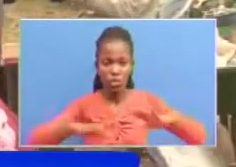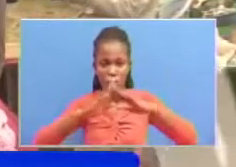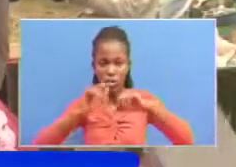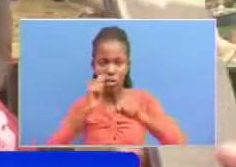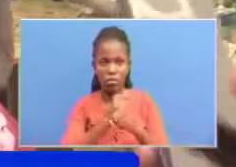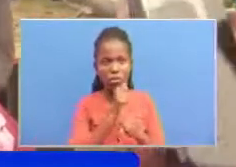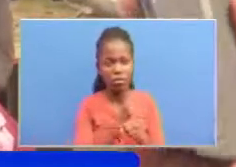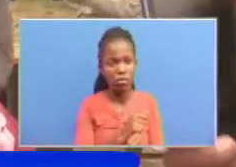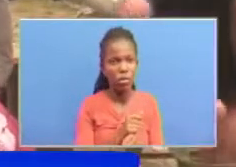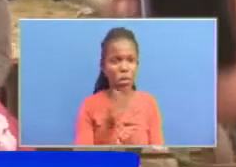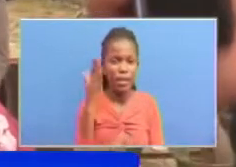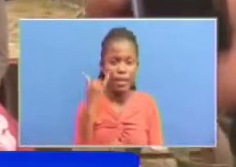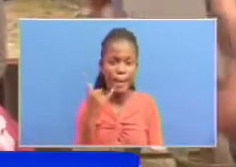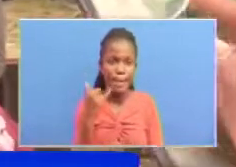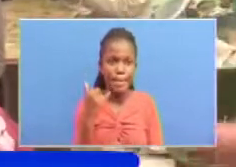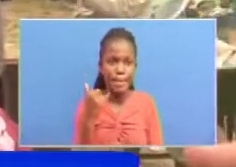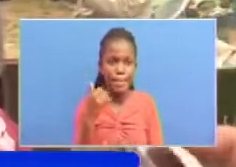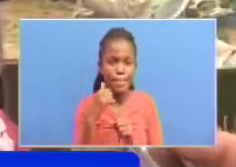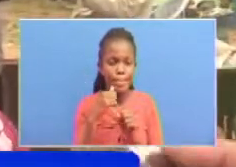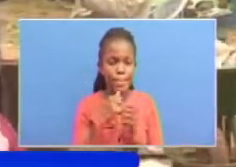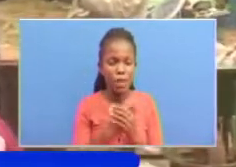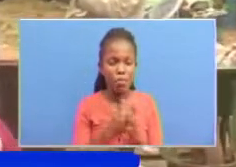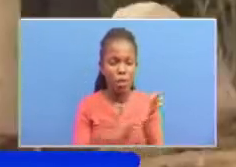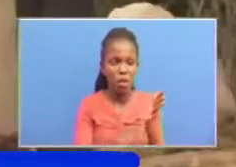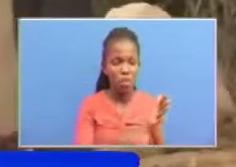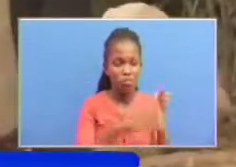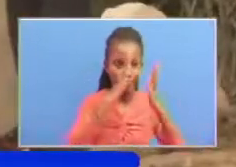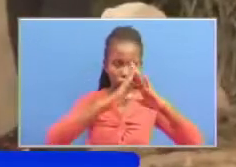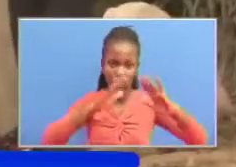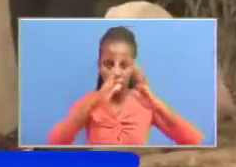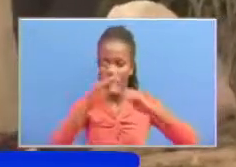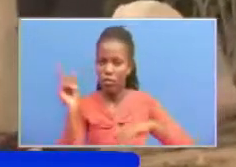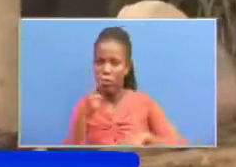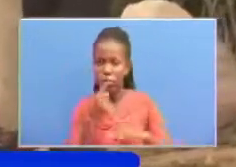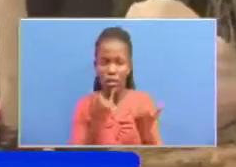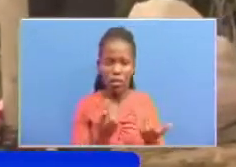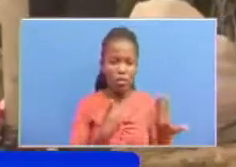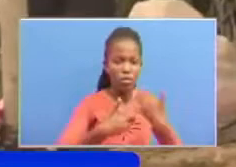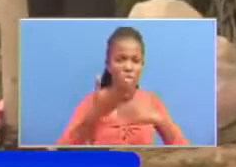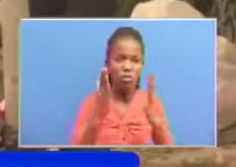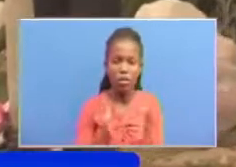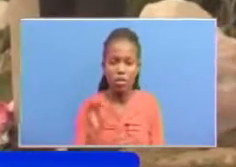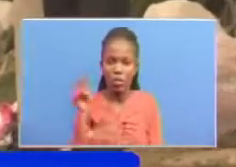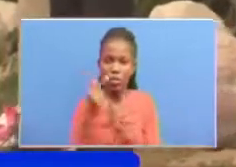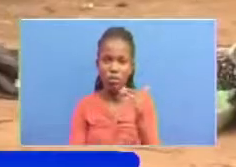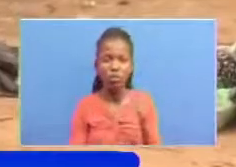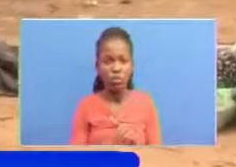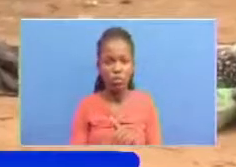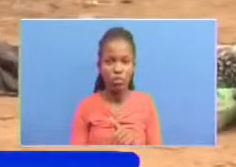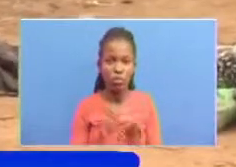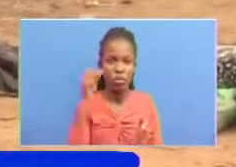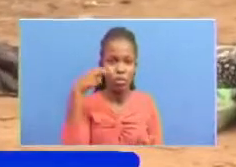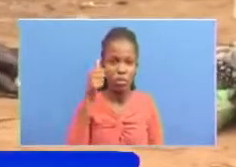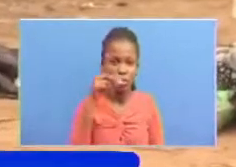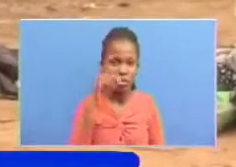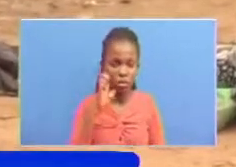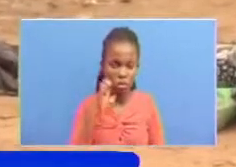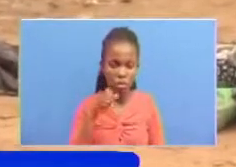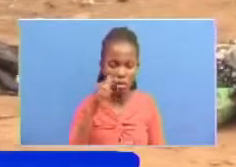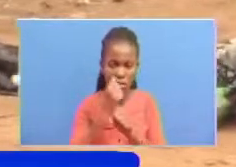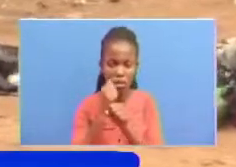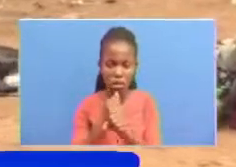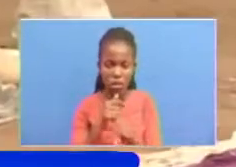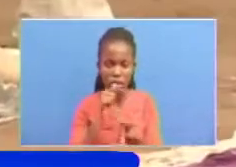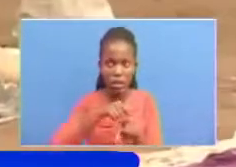no genda wese kuithia. Tuina madhina macho. Yua tandithia mendekithia mamandhiwe kundu kwa kwevitha vindaila kuinambua. Kana